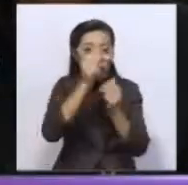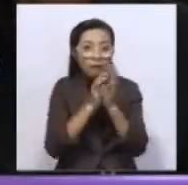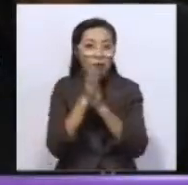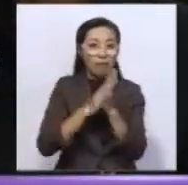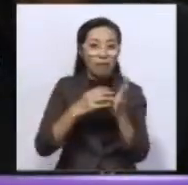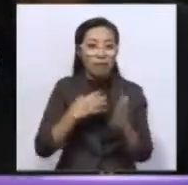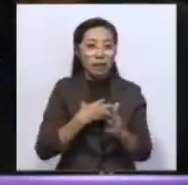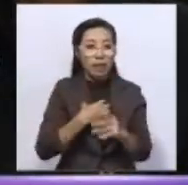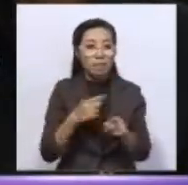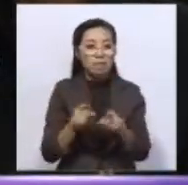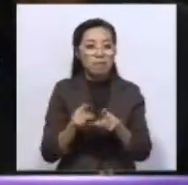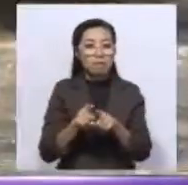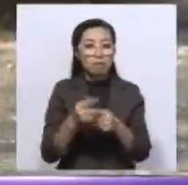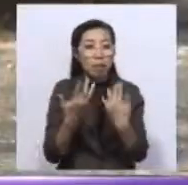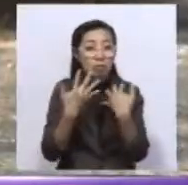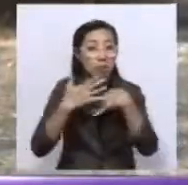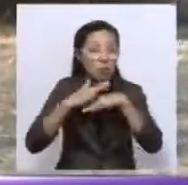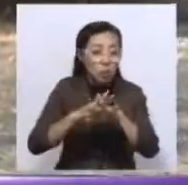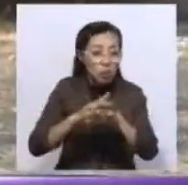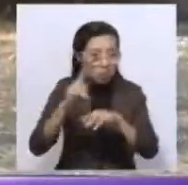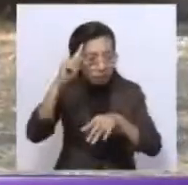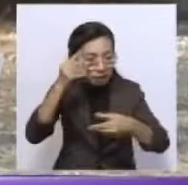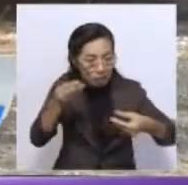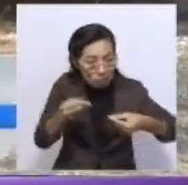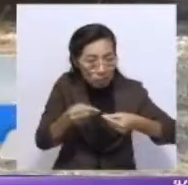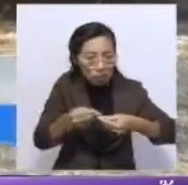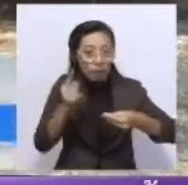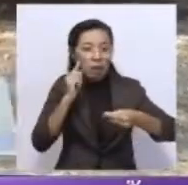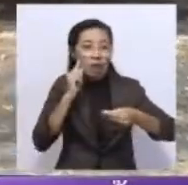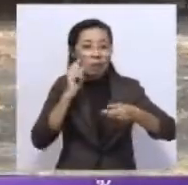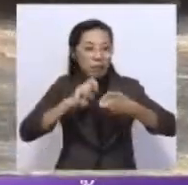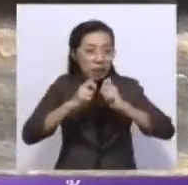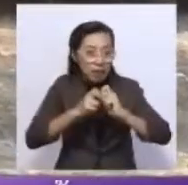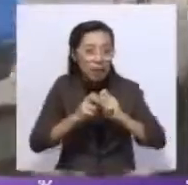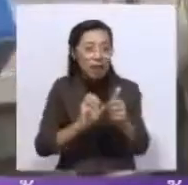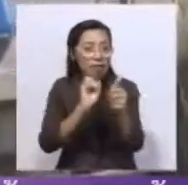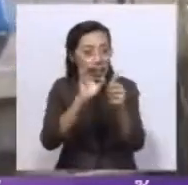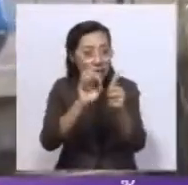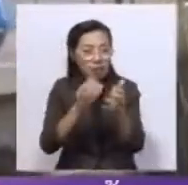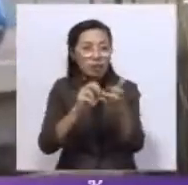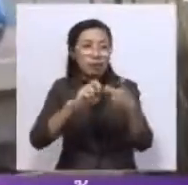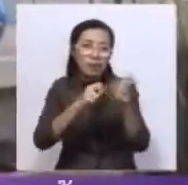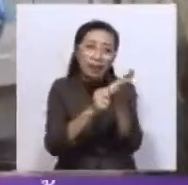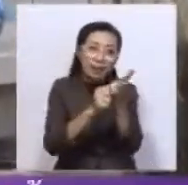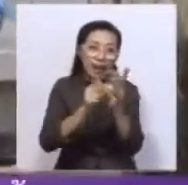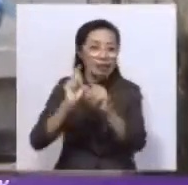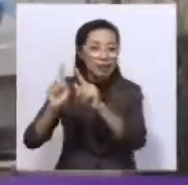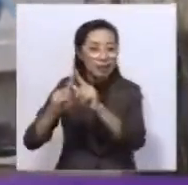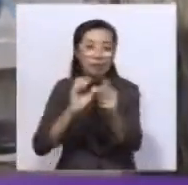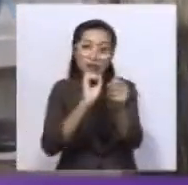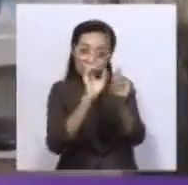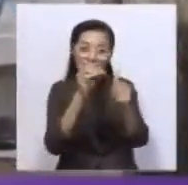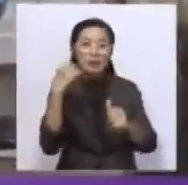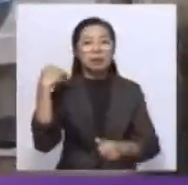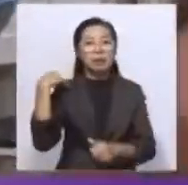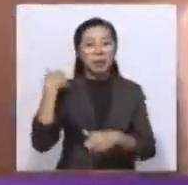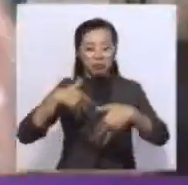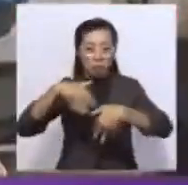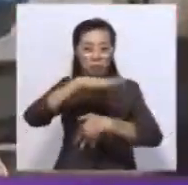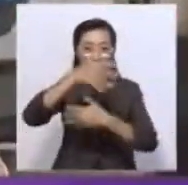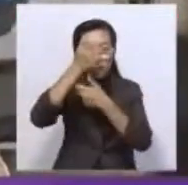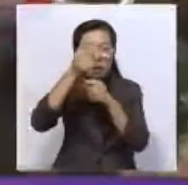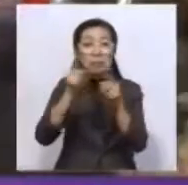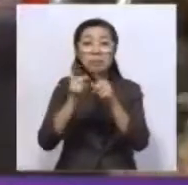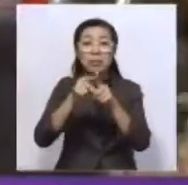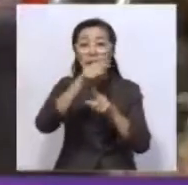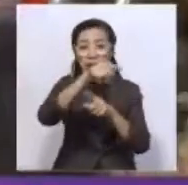ได้มาร่วมคิดร่วมเสนอปัญหาร่วมคิดในการแก้ไขปัญหาตามที่ท่านนายกประยุทธ์